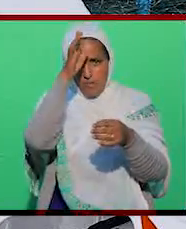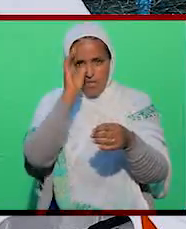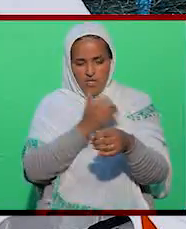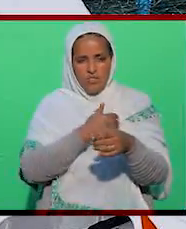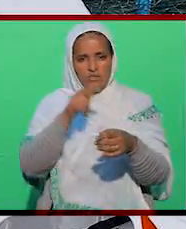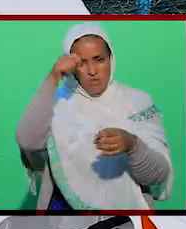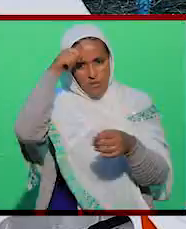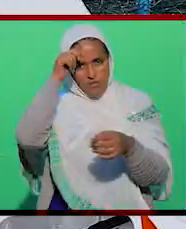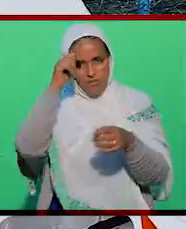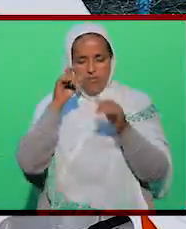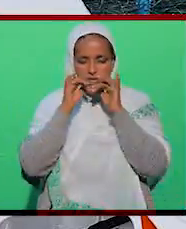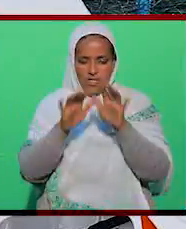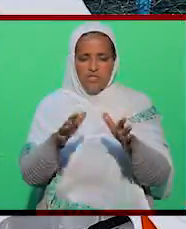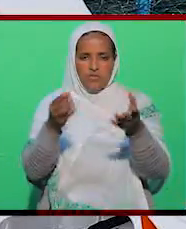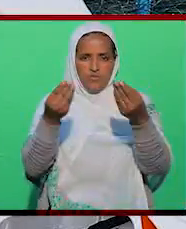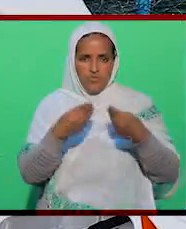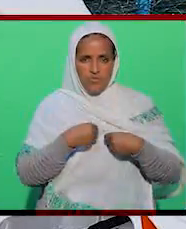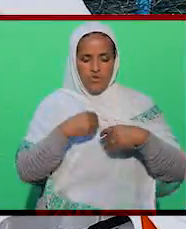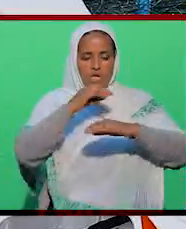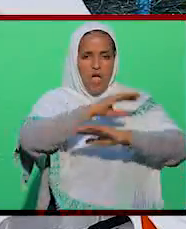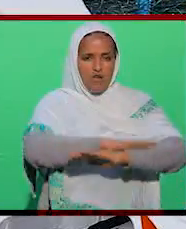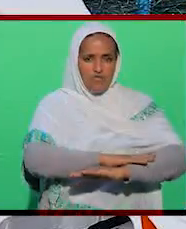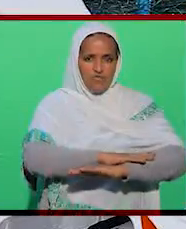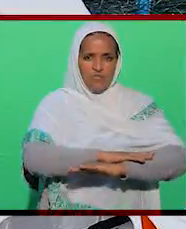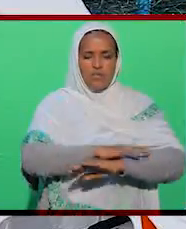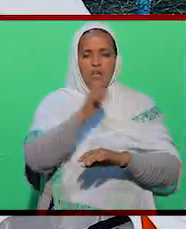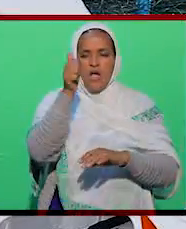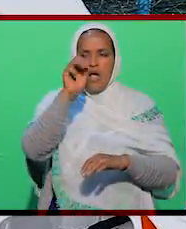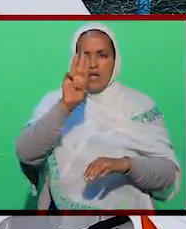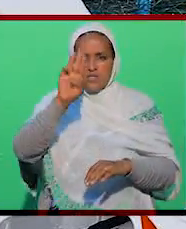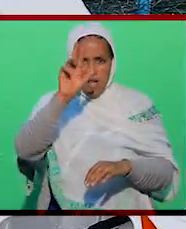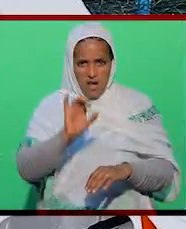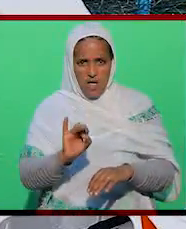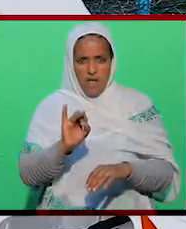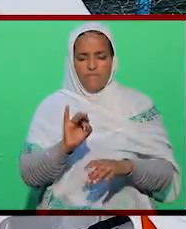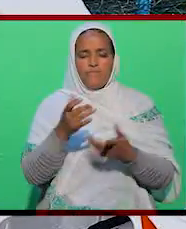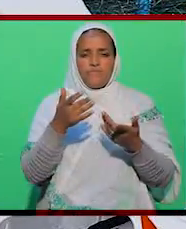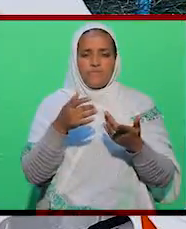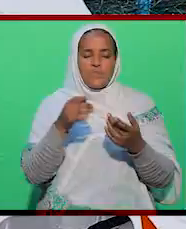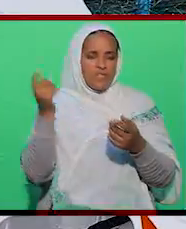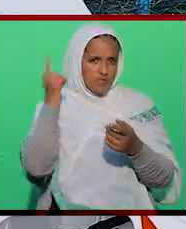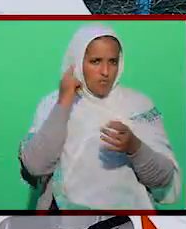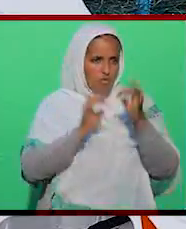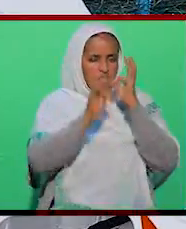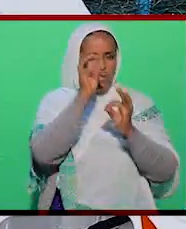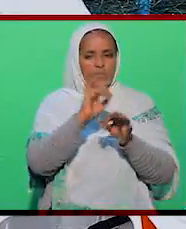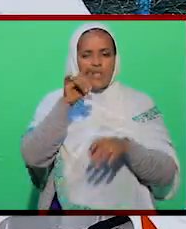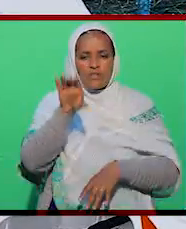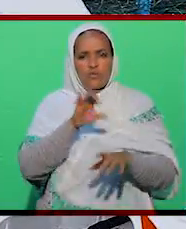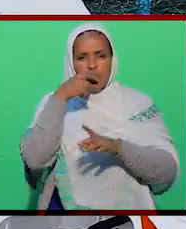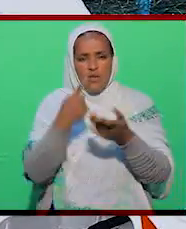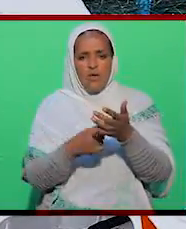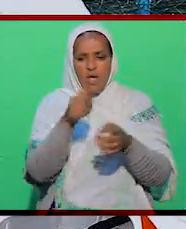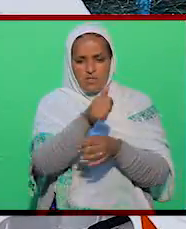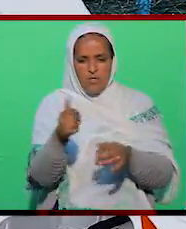ብፁዕ አቡነ ናትናኤል በረከታቸው ይደርብንና ያረፉት አሰላ የሰማሁት ታሪክ ነው። እንግዲህ ምን ያህል ምን አደረገው ይባላል።